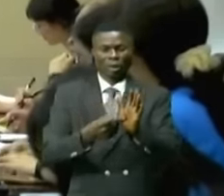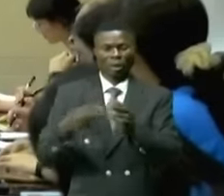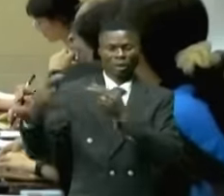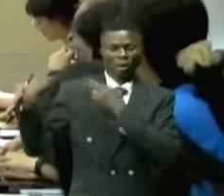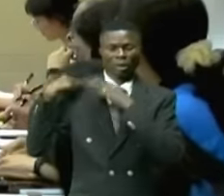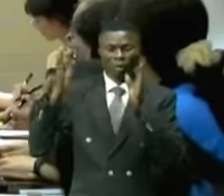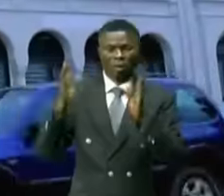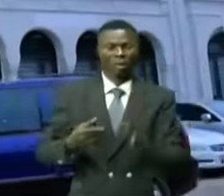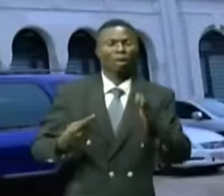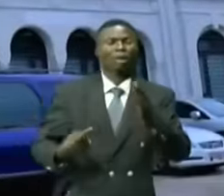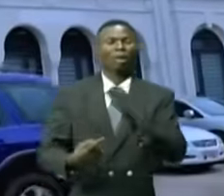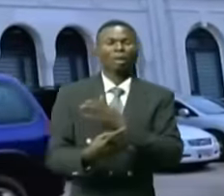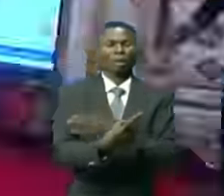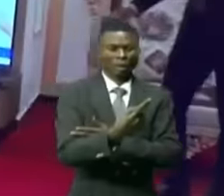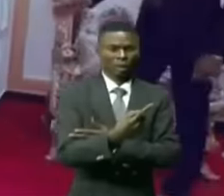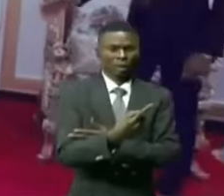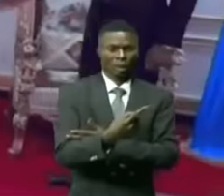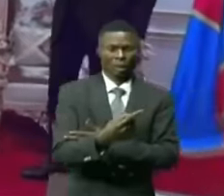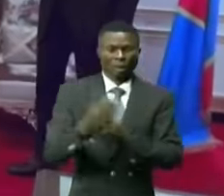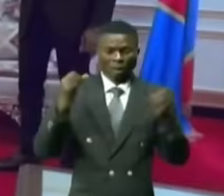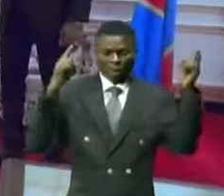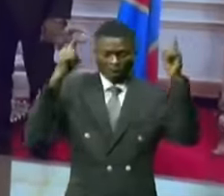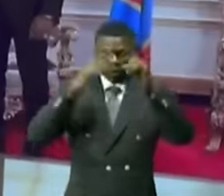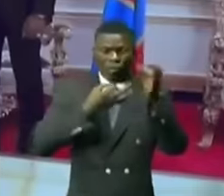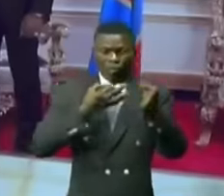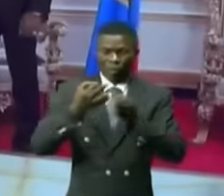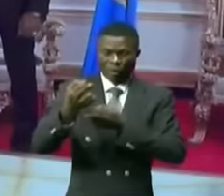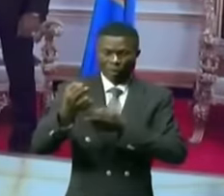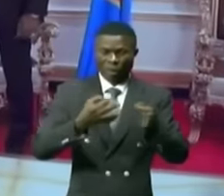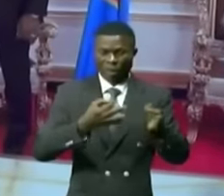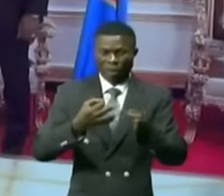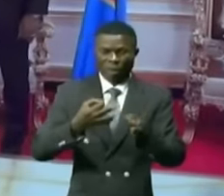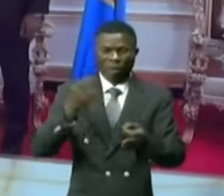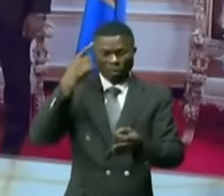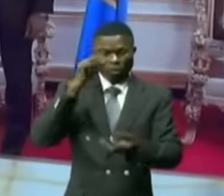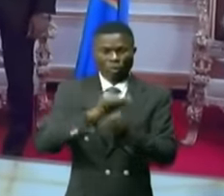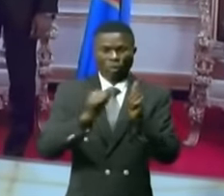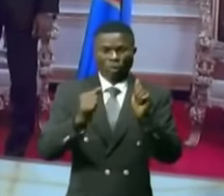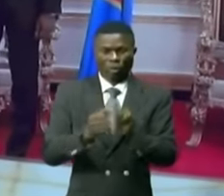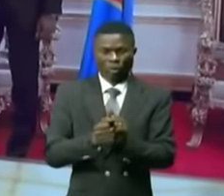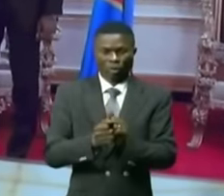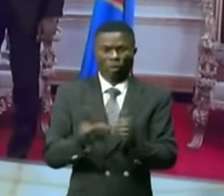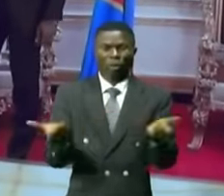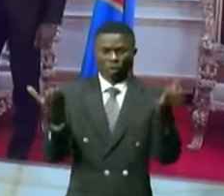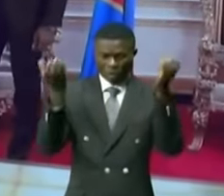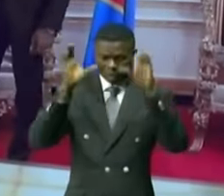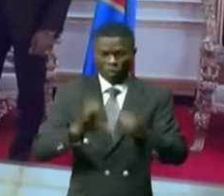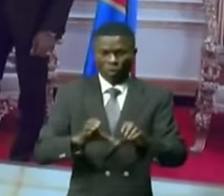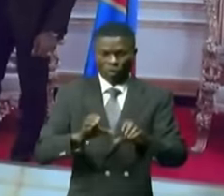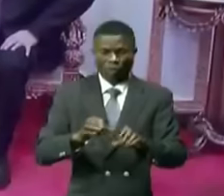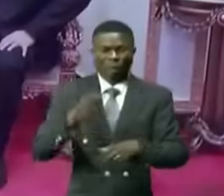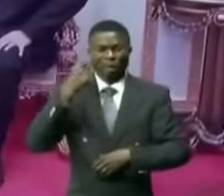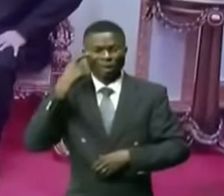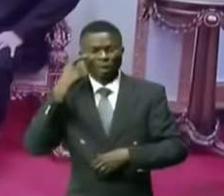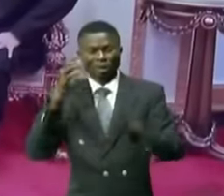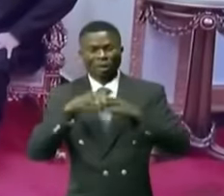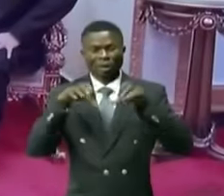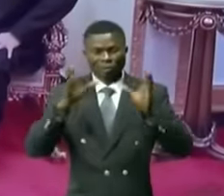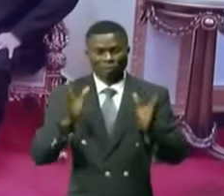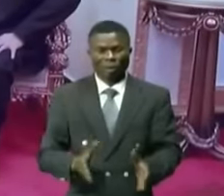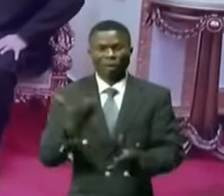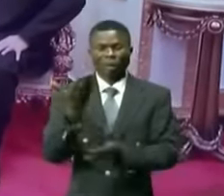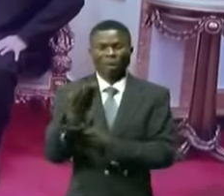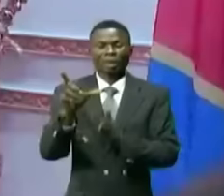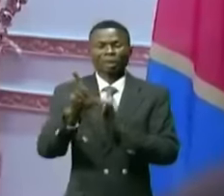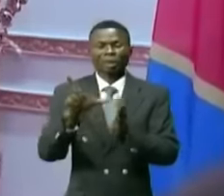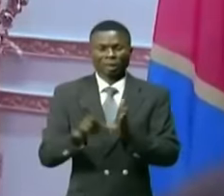responsables accusaient une provision d'interprétation en ce qui concerne la convention sino-congolaise et les exigences de la loi